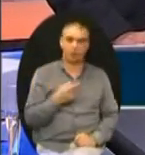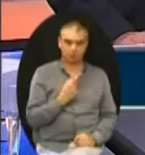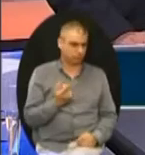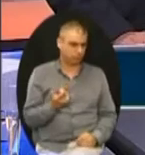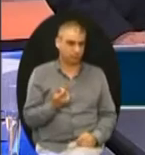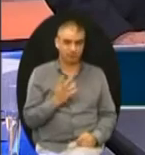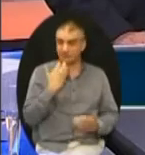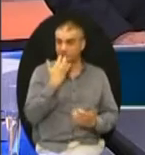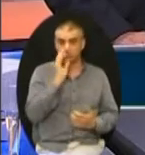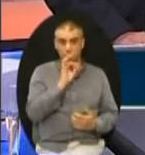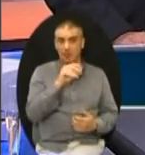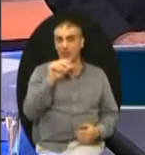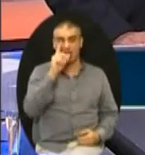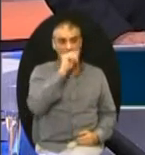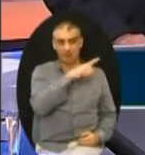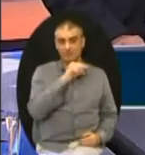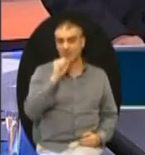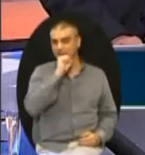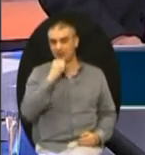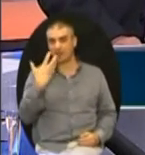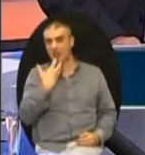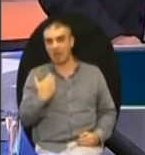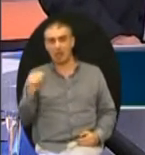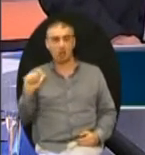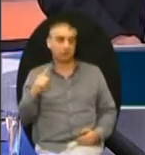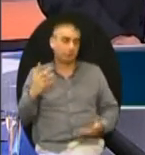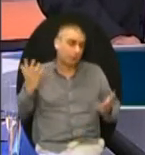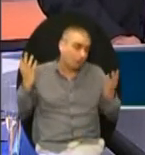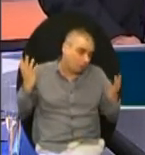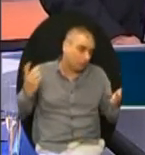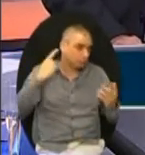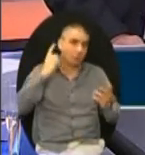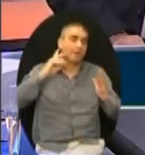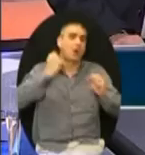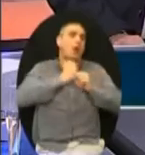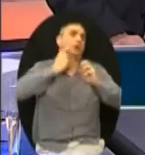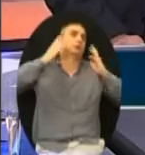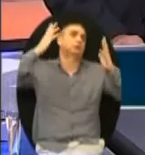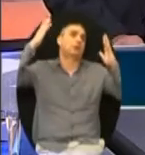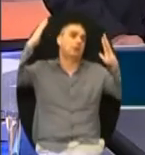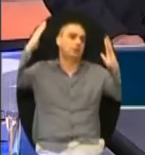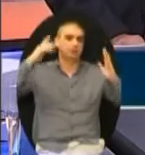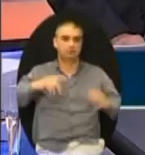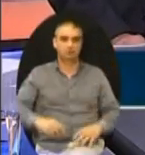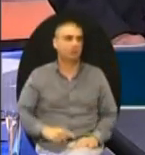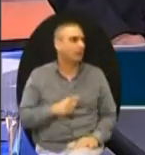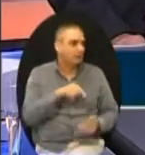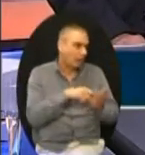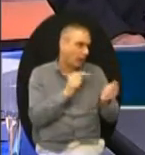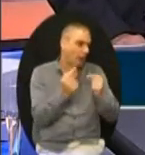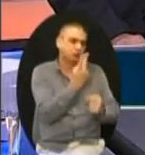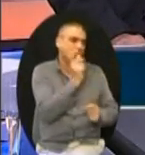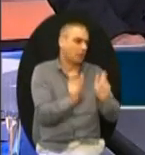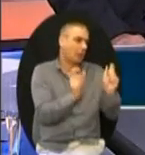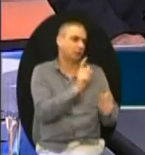בעוד שהסיפור שבין אחינועם ניני לאריאל זילבר, נו, אתה יודע, שמרו על זה, אבל אף אחד לא ראה בזה רעידת אדמה. כי זה בין שני אנשים, זה קצת